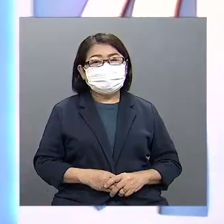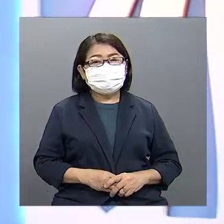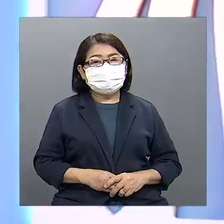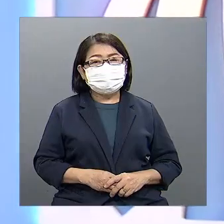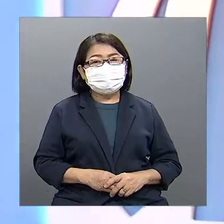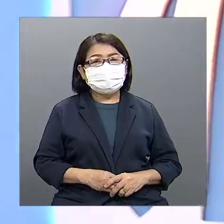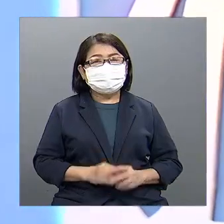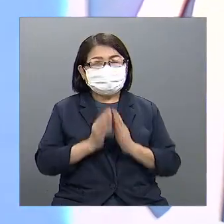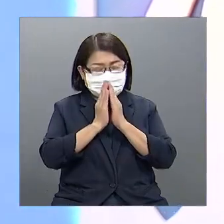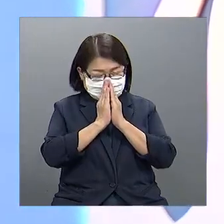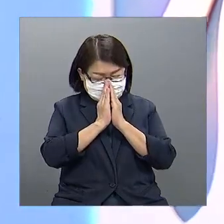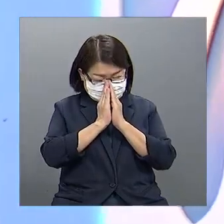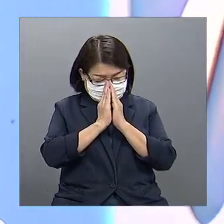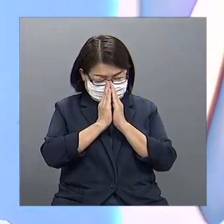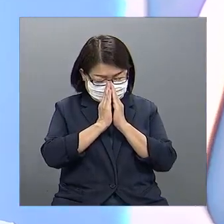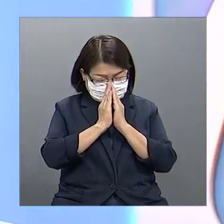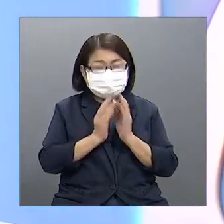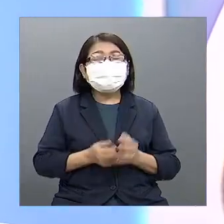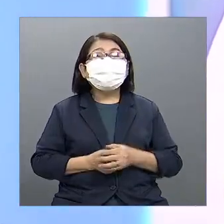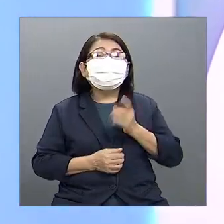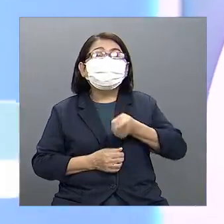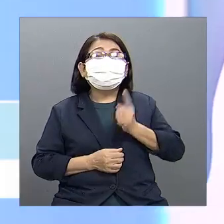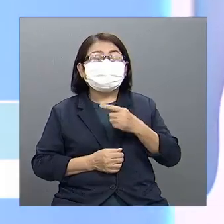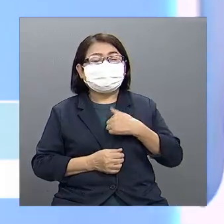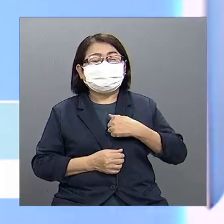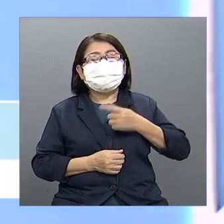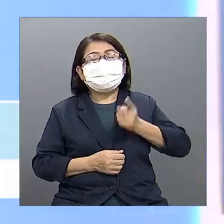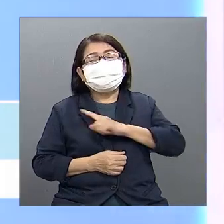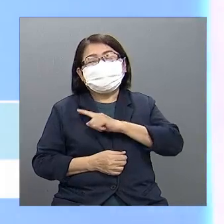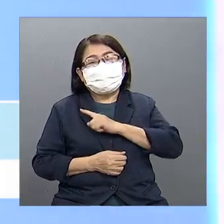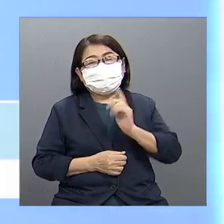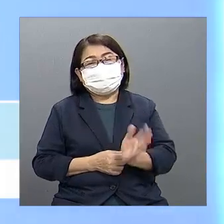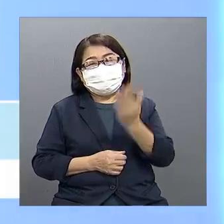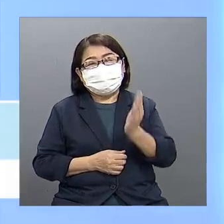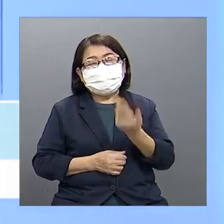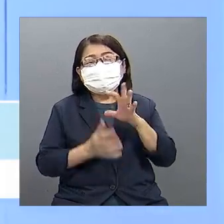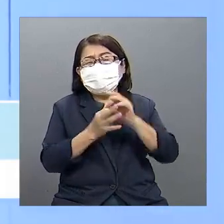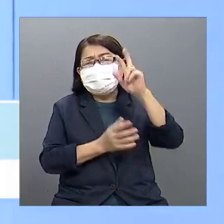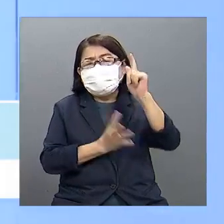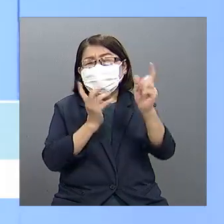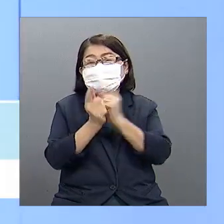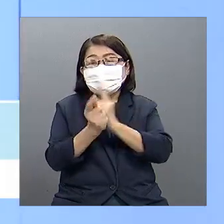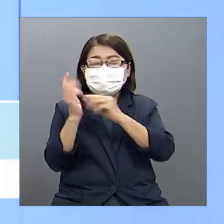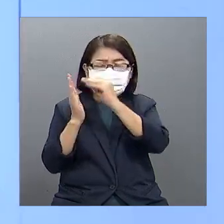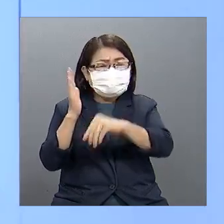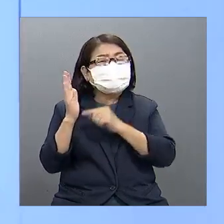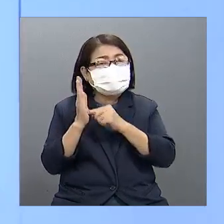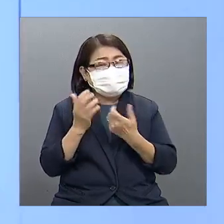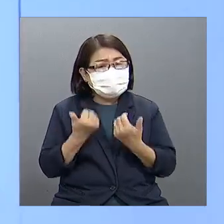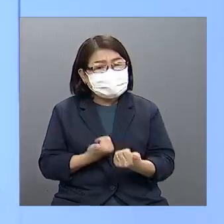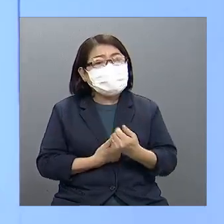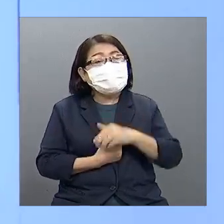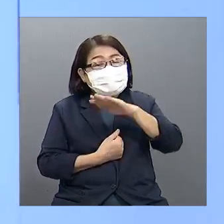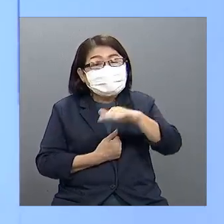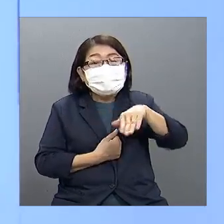สวัสดีค่ะคุณผู้ชมคะพบกันทุกเช้านะคะกับปูเป้ภัคคนันท์ในช่วงประเด็นสังคมคุณผู้ชมคะการที่เด็กๆไปโรงเรียนเนี่ยนะคะน